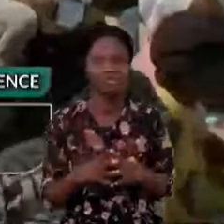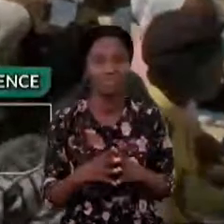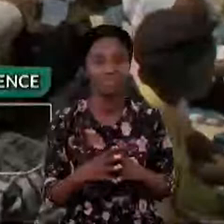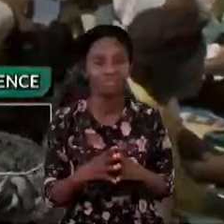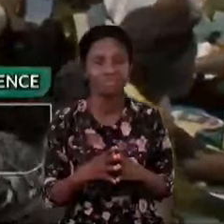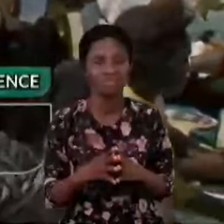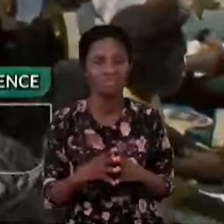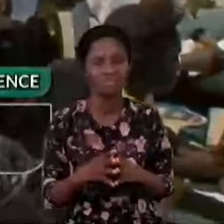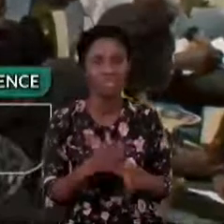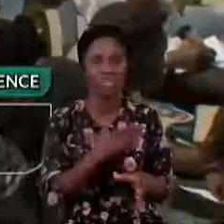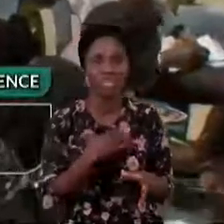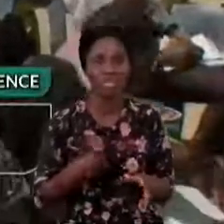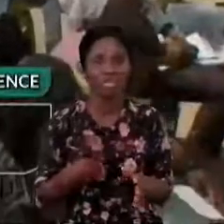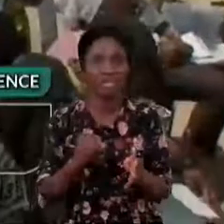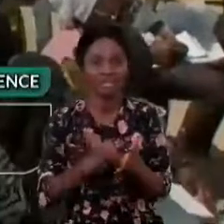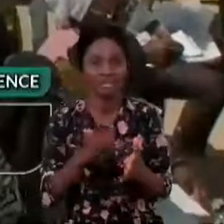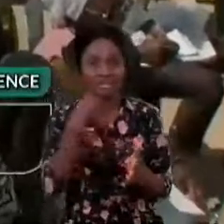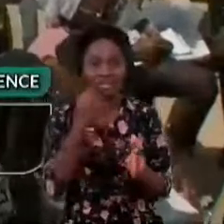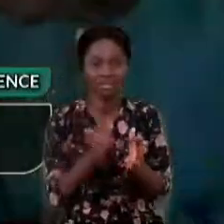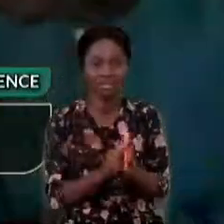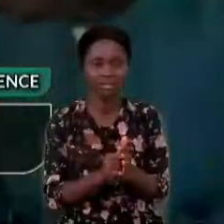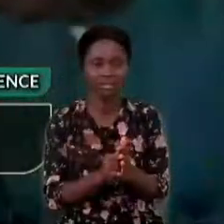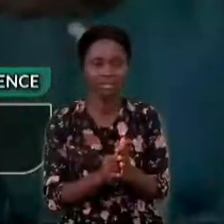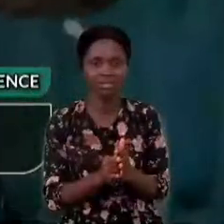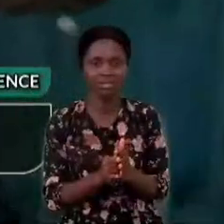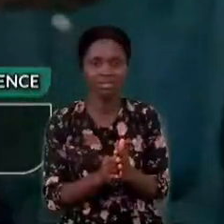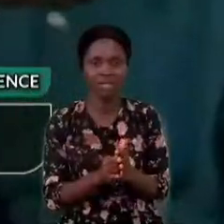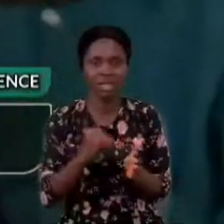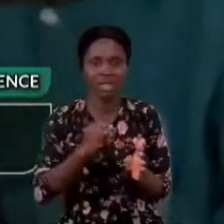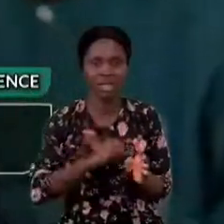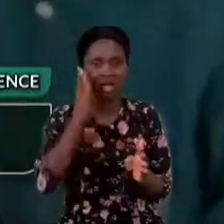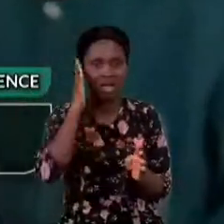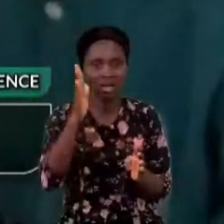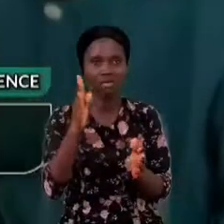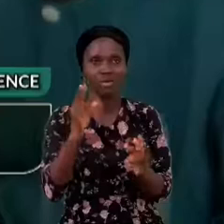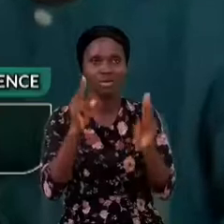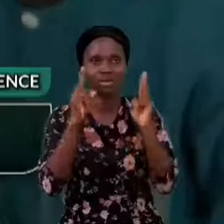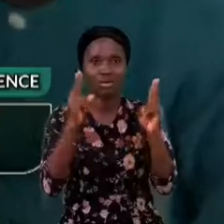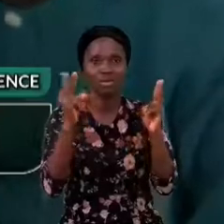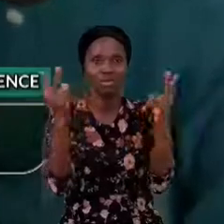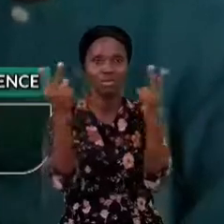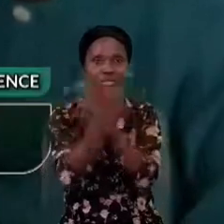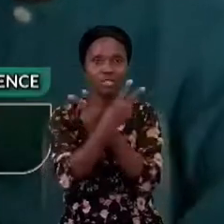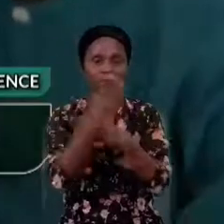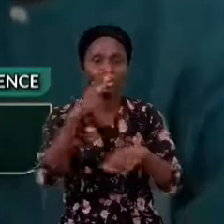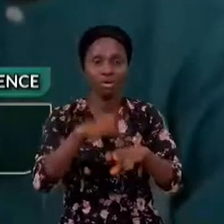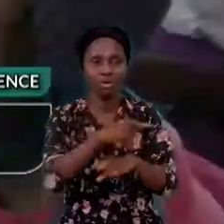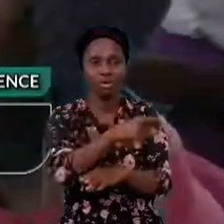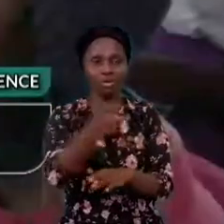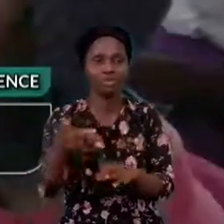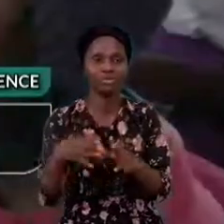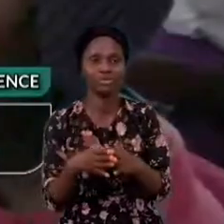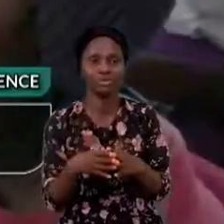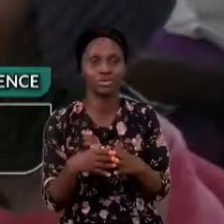11. Ézéchiel 36, verset 11. Je multiplierai sur vous les hommes et les animaux. Ils multiplieront sur un fécond. Je veux que vous